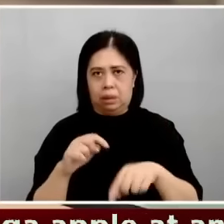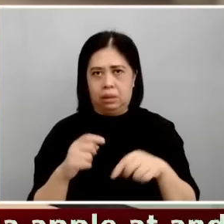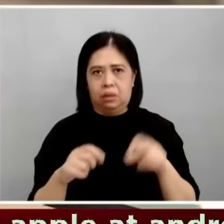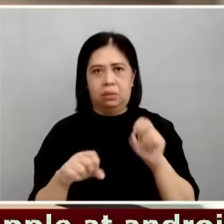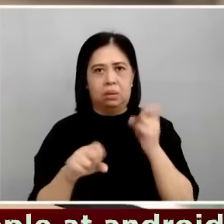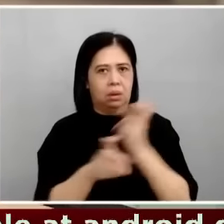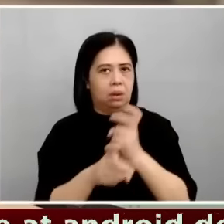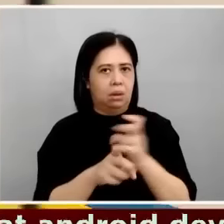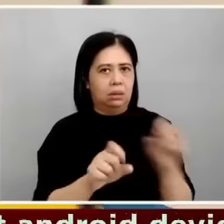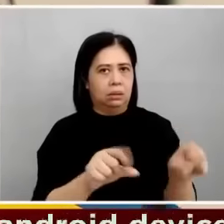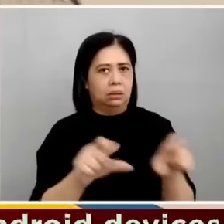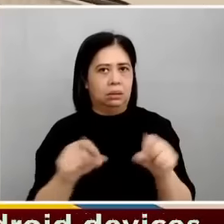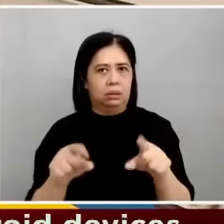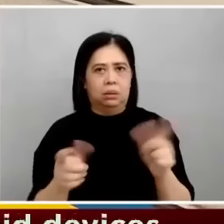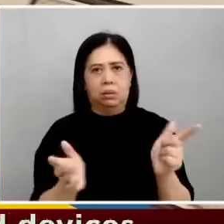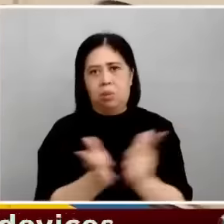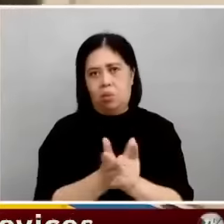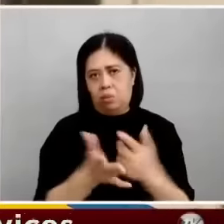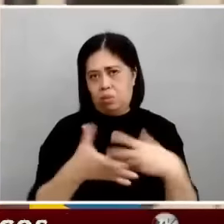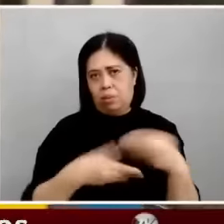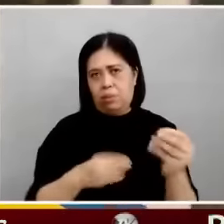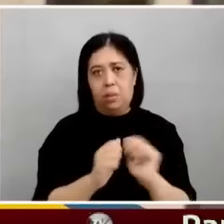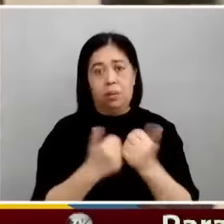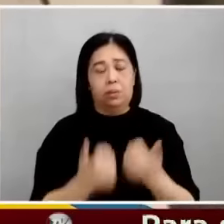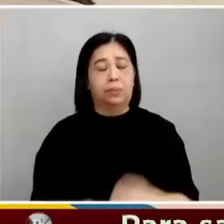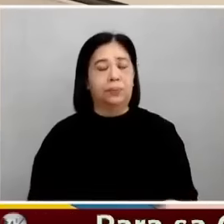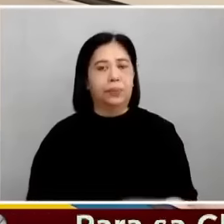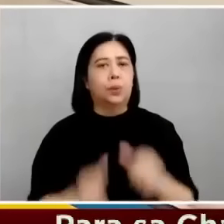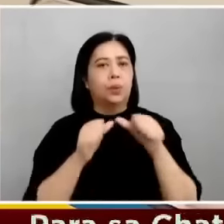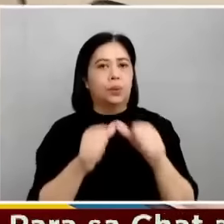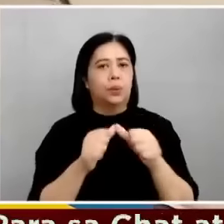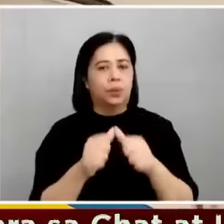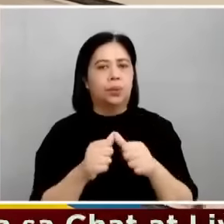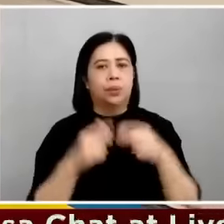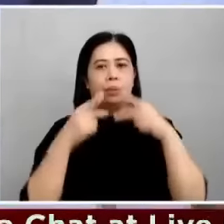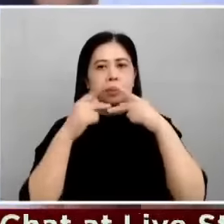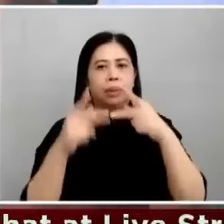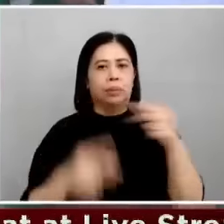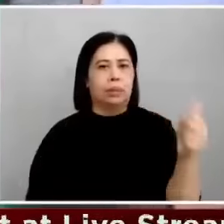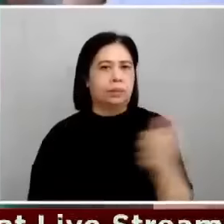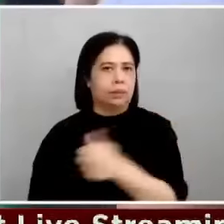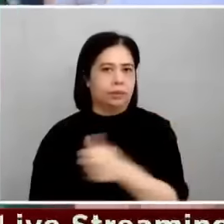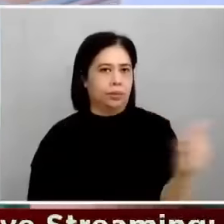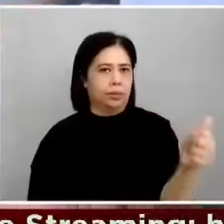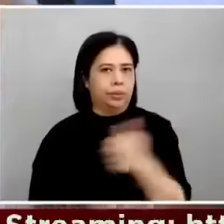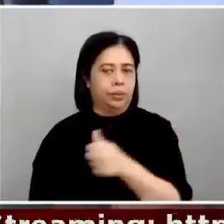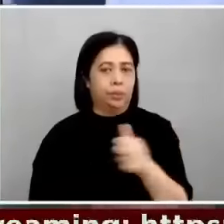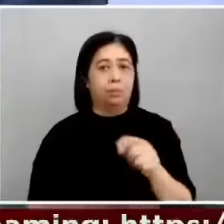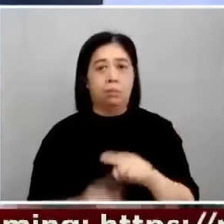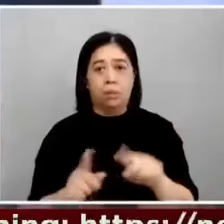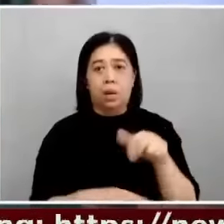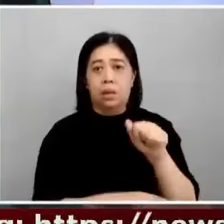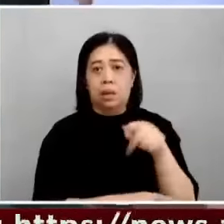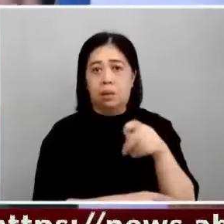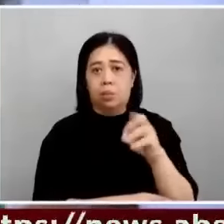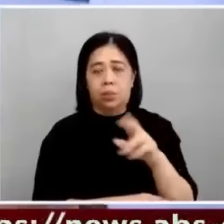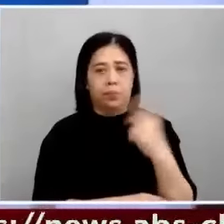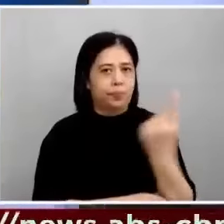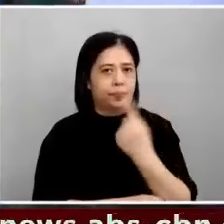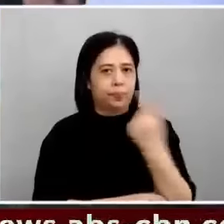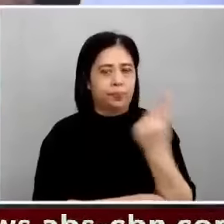ng bawal sa amin lumabas. Tuloy-tuloy naman ang pasada ng pampublikong transportasyon. Pero mga APOR o authorized persons